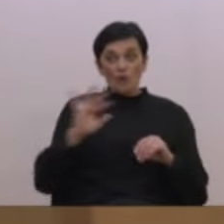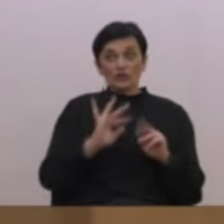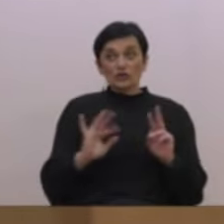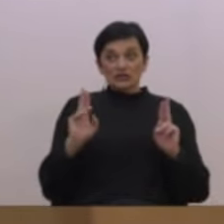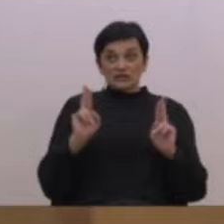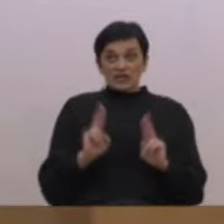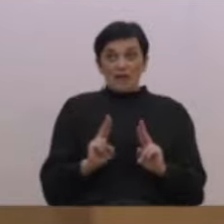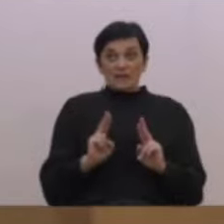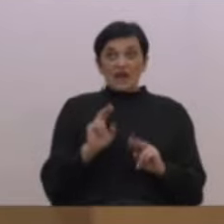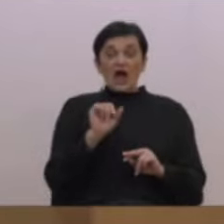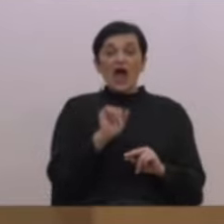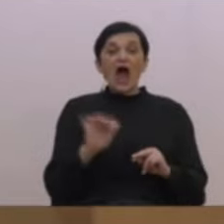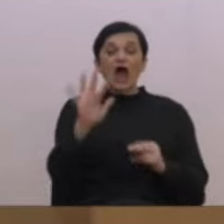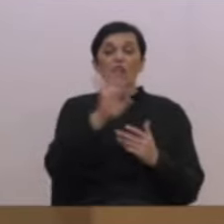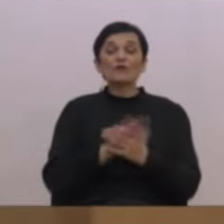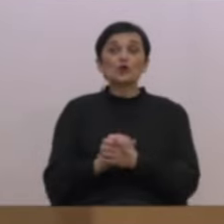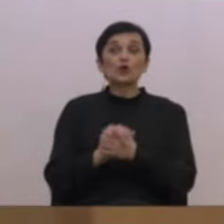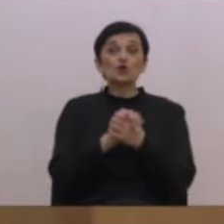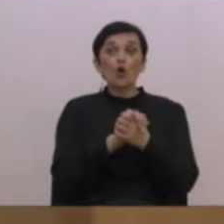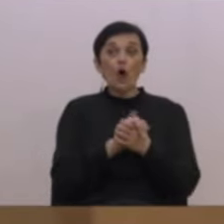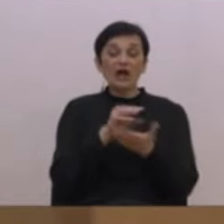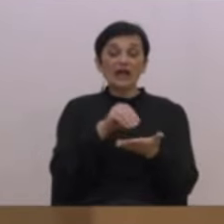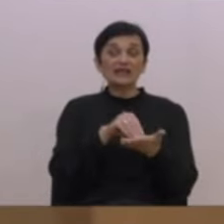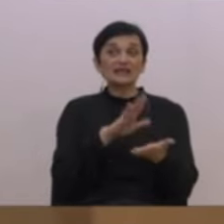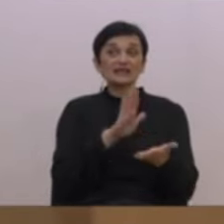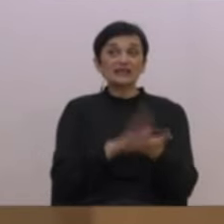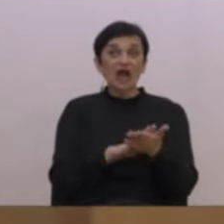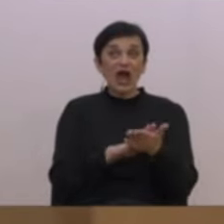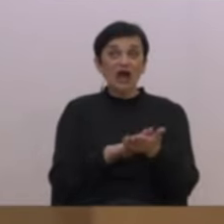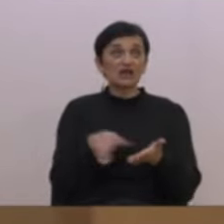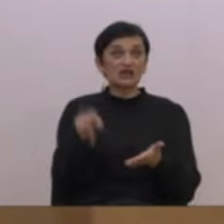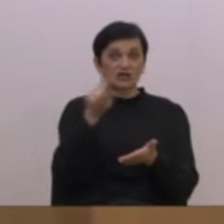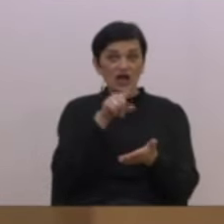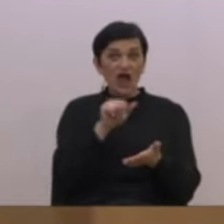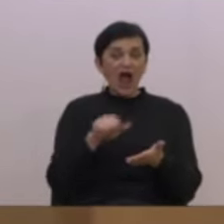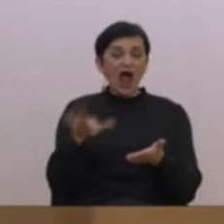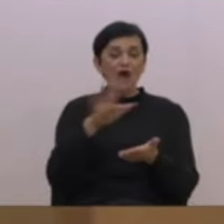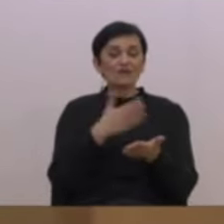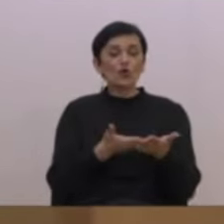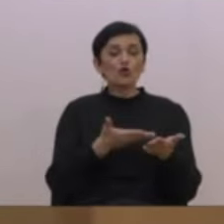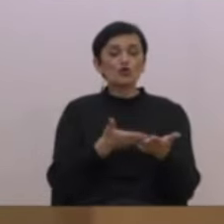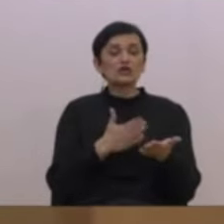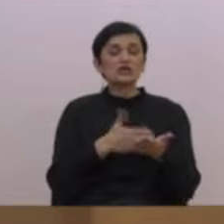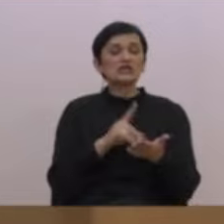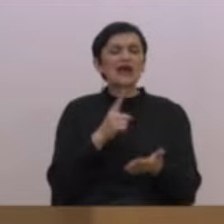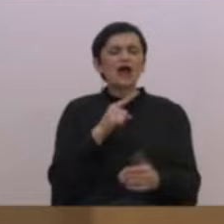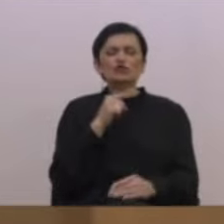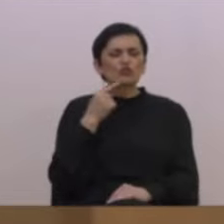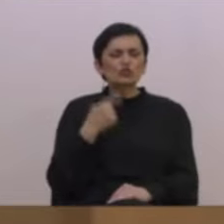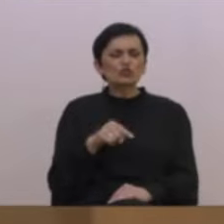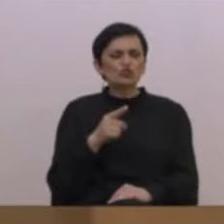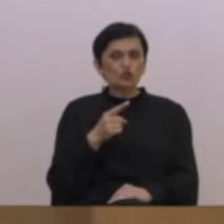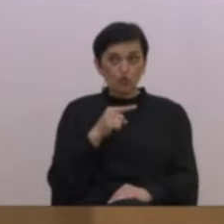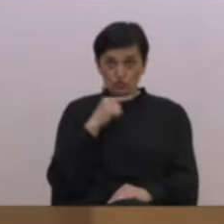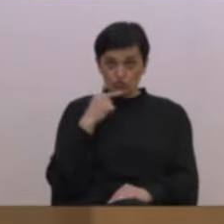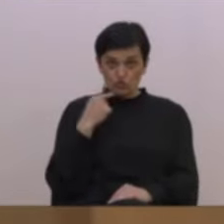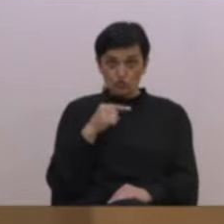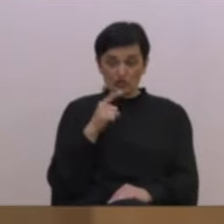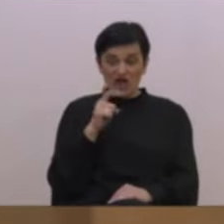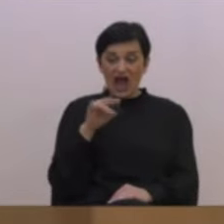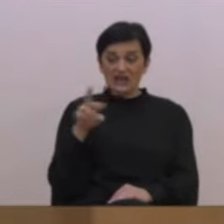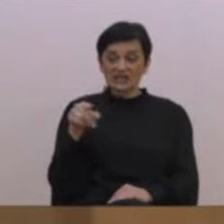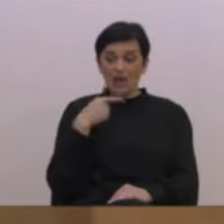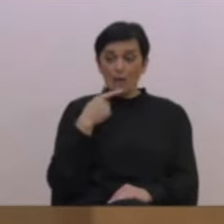სტანდარტს? ევროკავშირმა რო დაარეგისტრირა, ევრორეკომენდაცია რომ არის, რატომ არის რუსული? აი რუსულია და იმიტომ, ხათია რომ